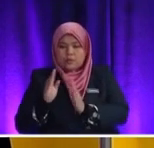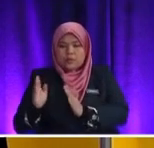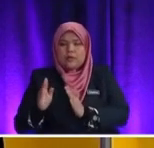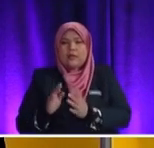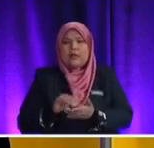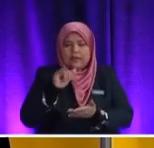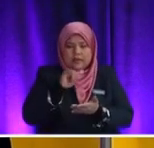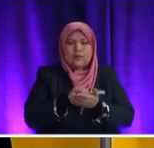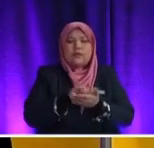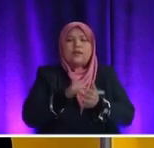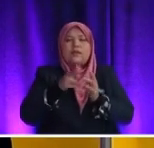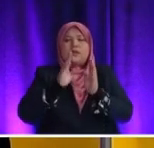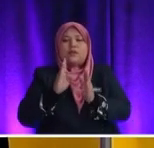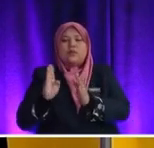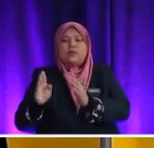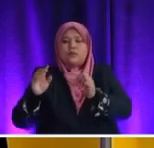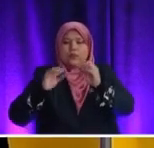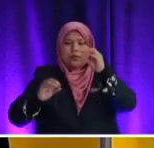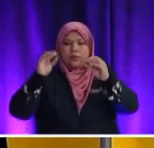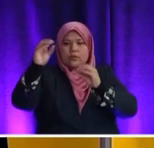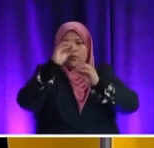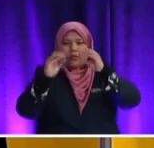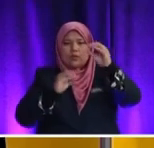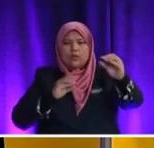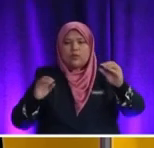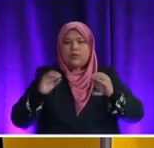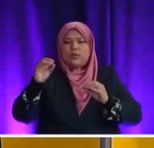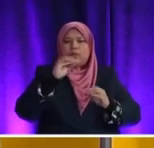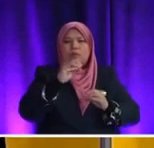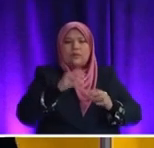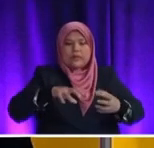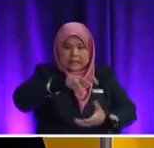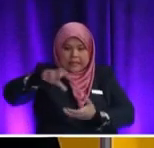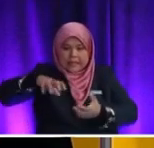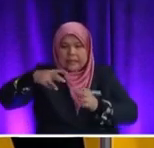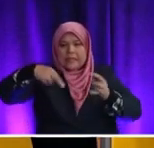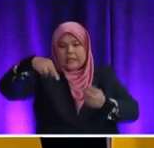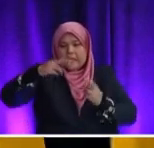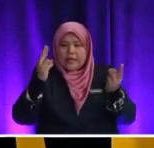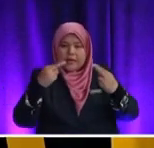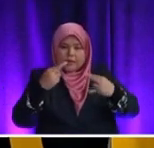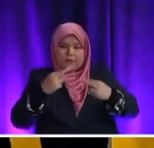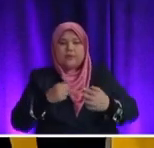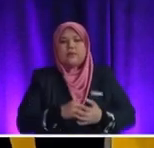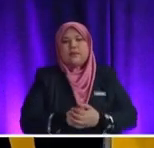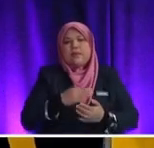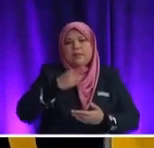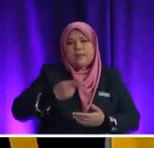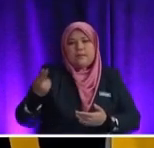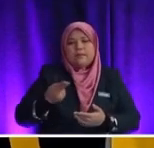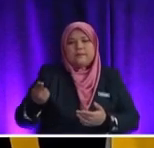ini disusun ah ah berdasarkan kereaktifan bahan-bahan tersebut ya Jadi